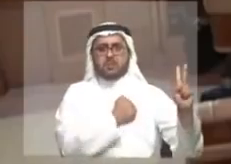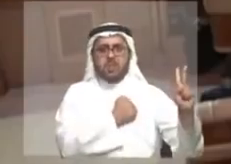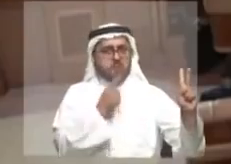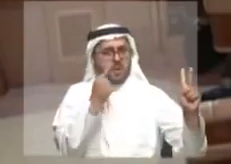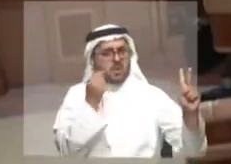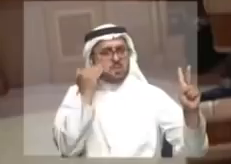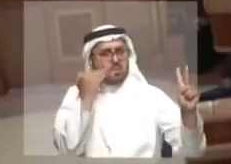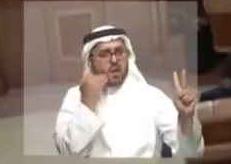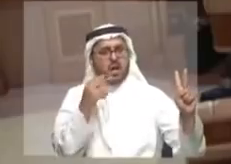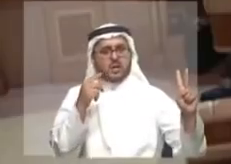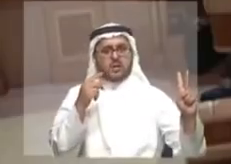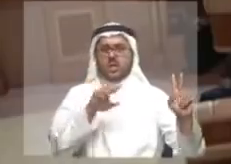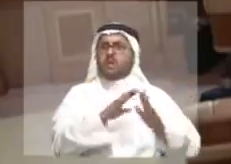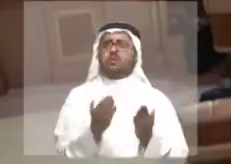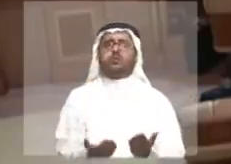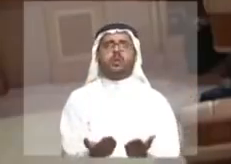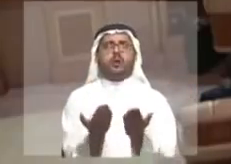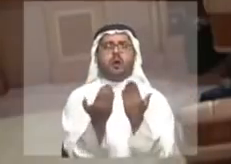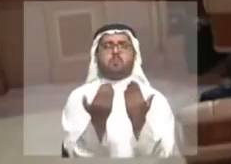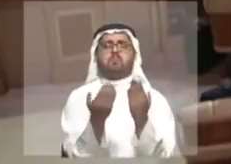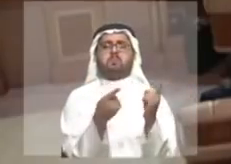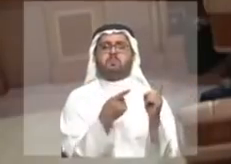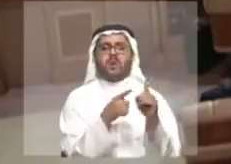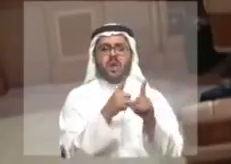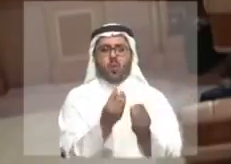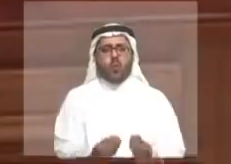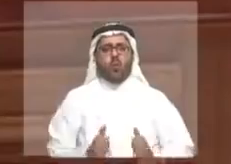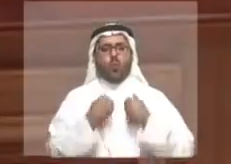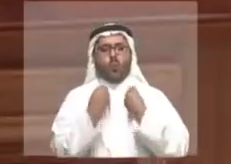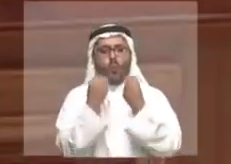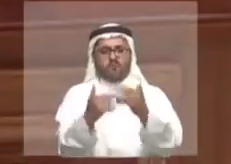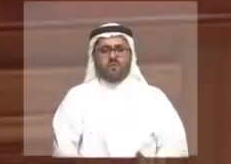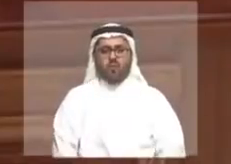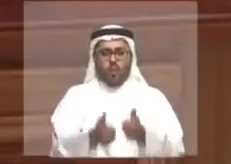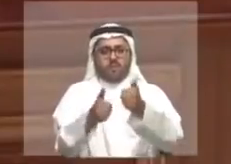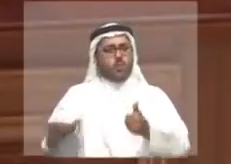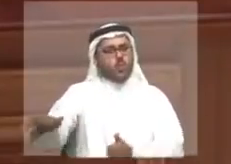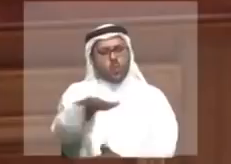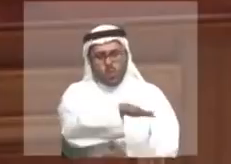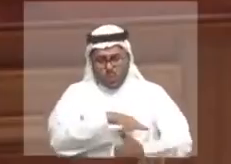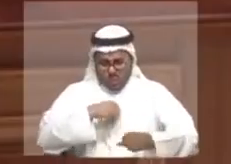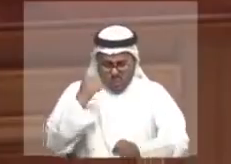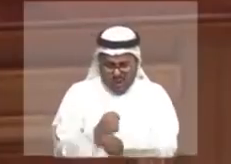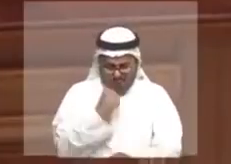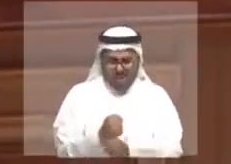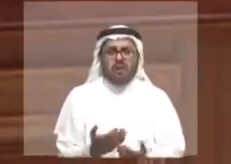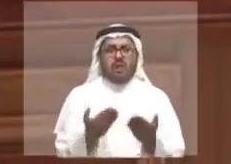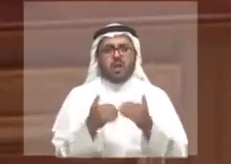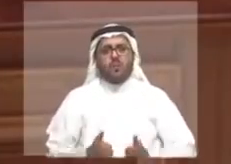وشاباتها ونسأل المولى عز وجل أن يوفقنا لتحقيق ما نصب